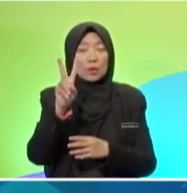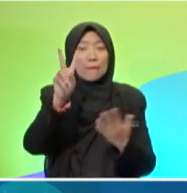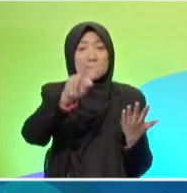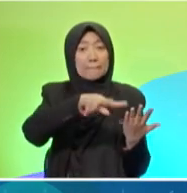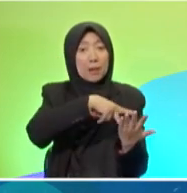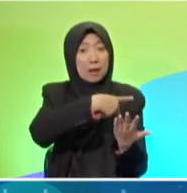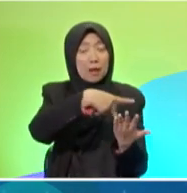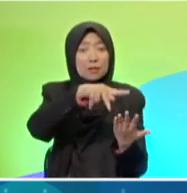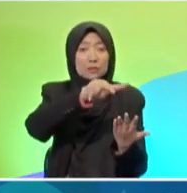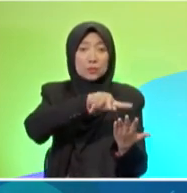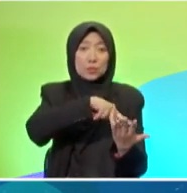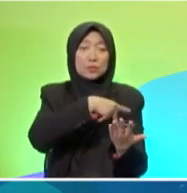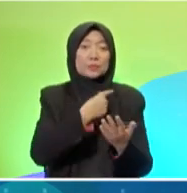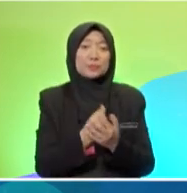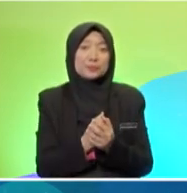oke